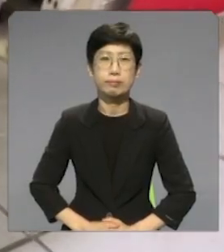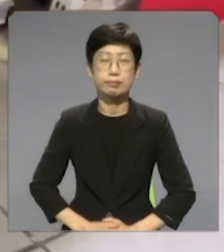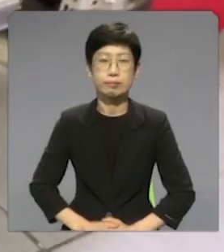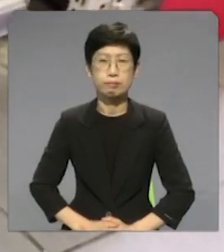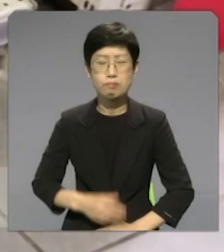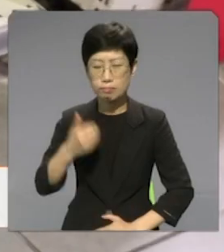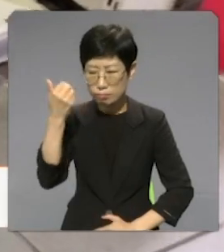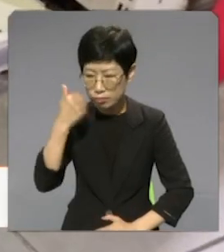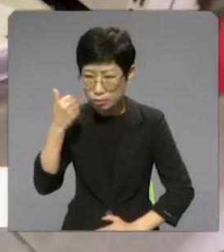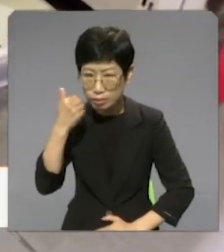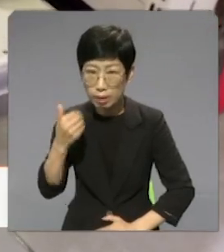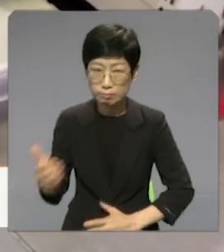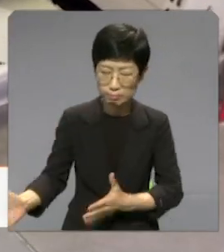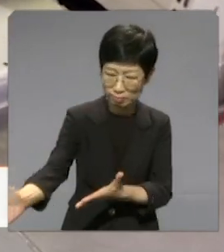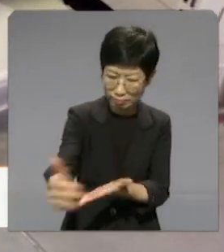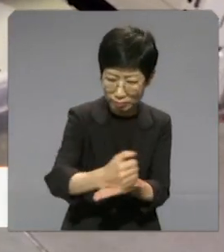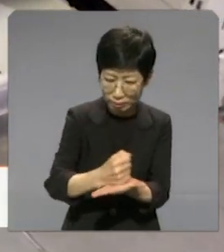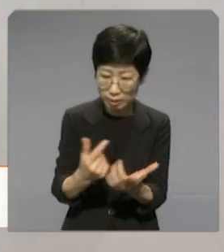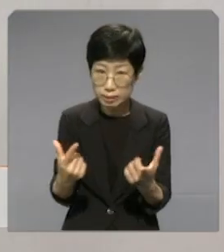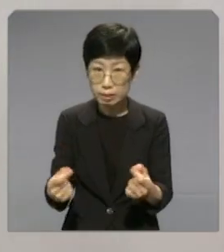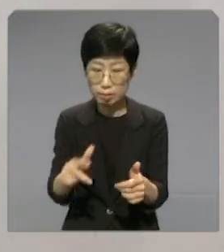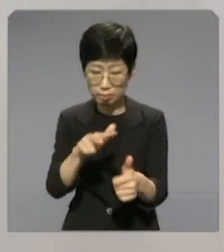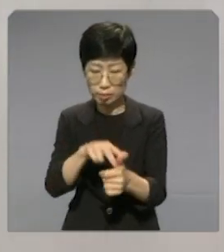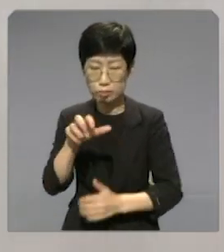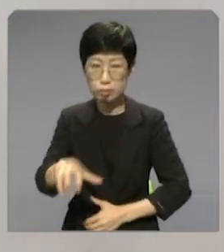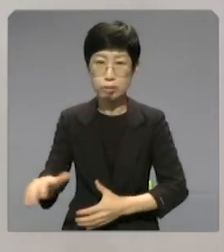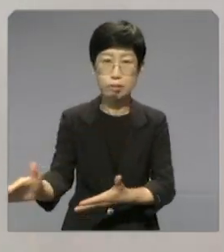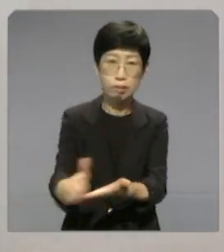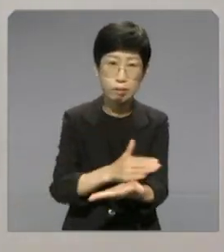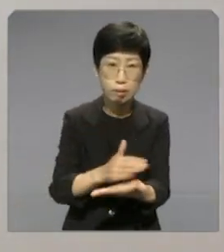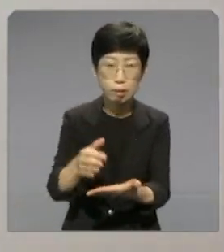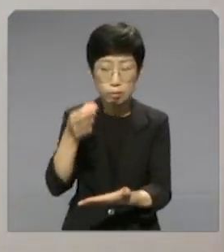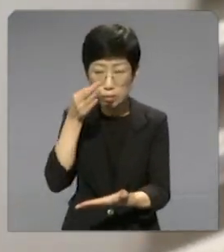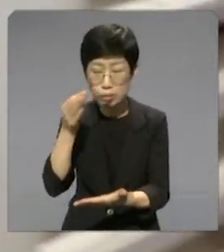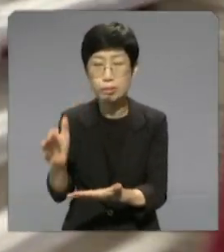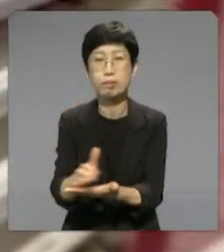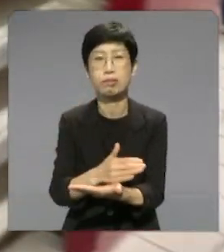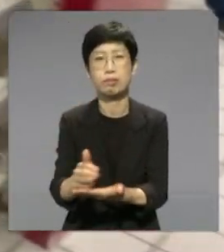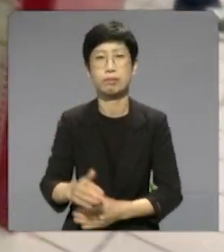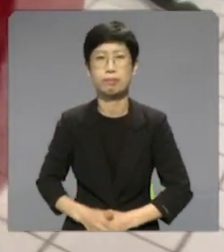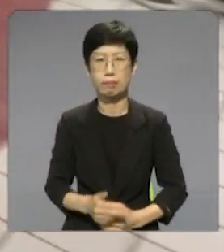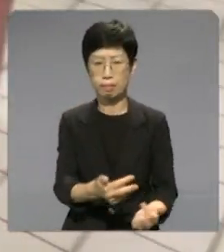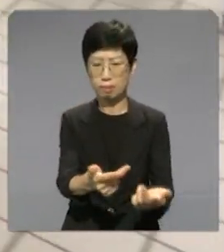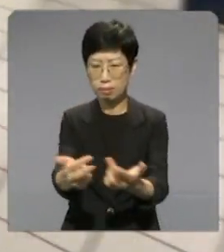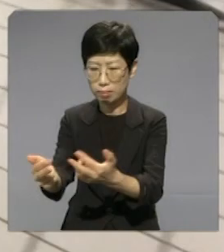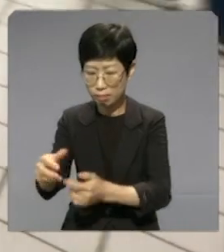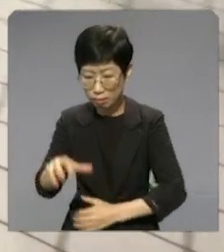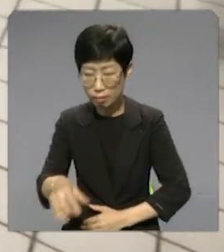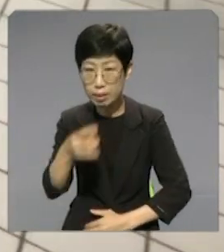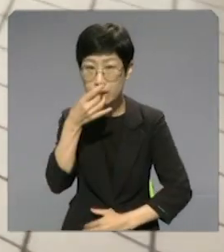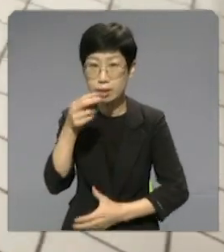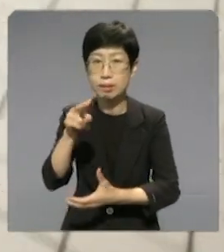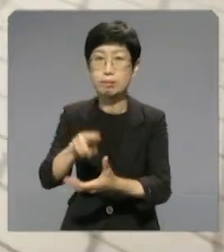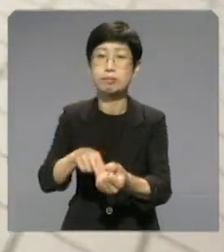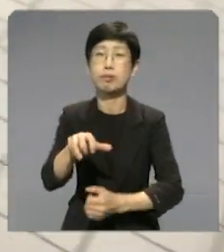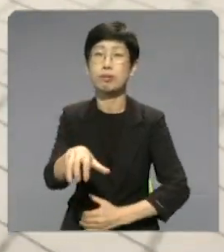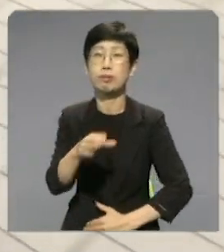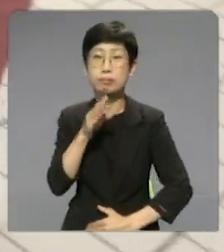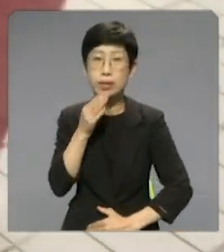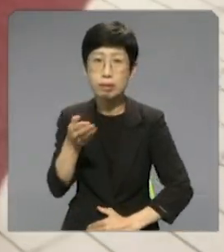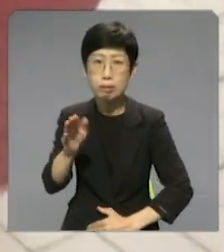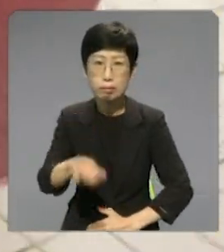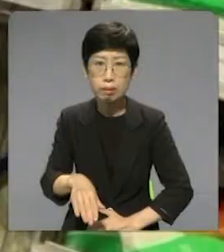누군가가 싹 쓸어간듯한 마트에 상품 진열대 텅 비워진 곳은 쌀이 판매되어야 할 공간이지만